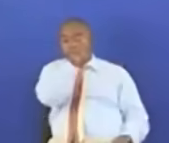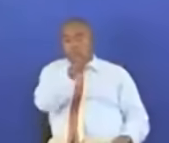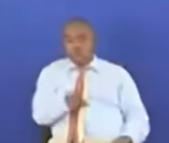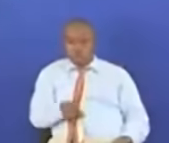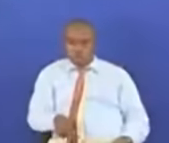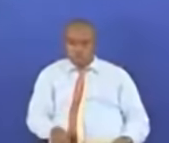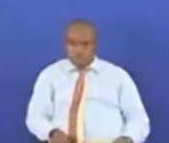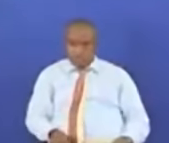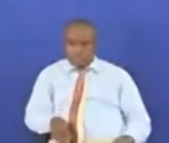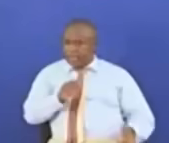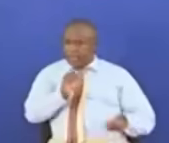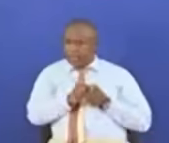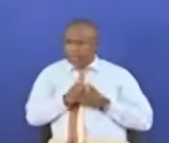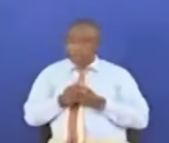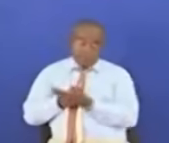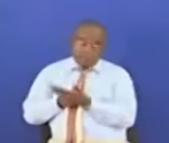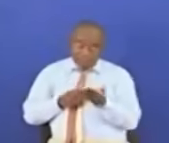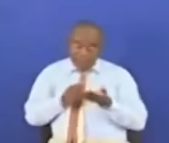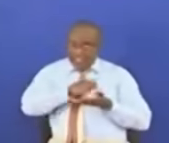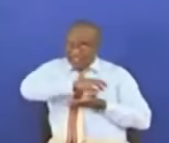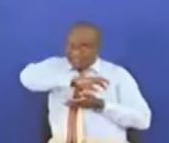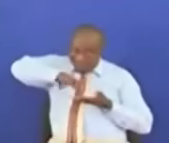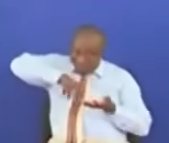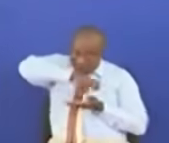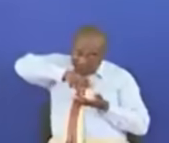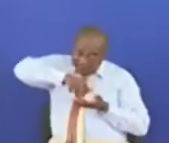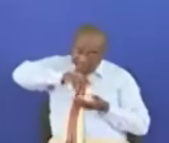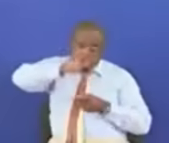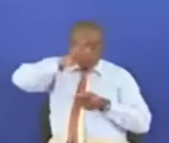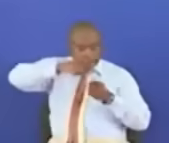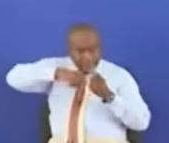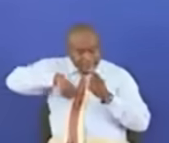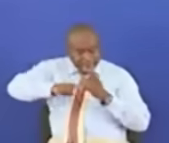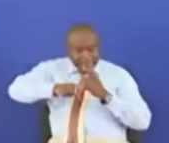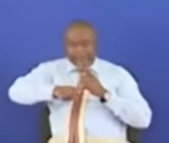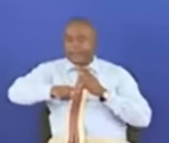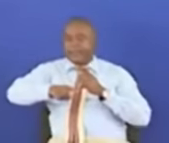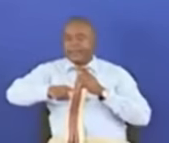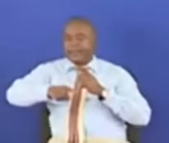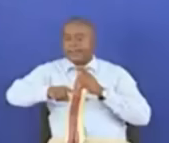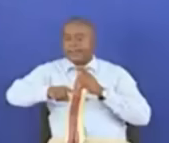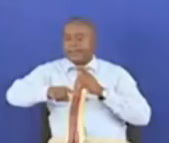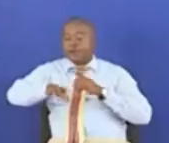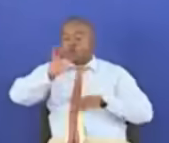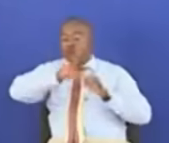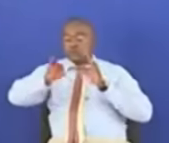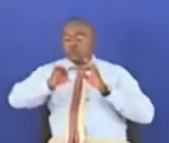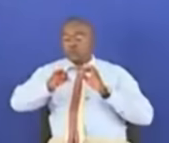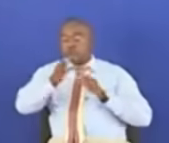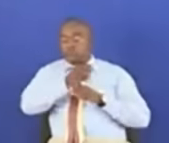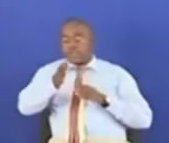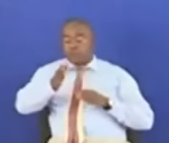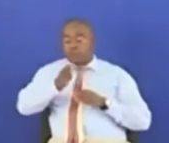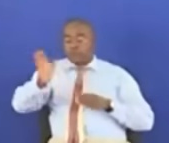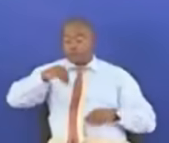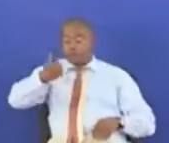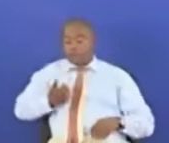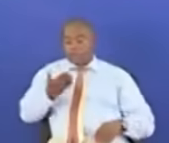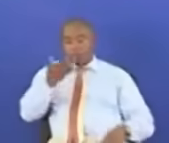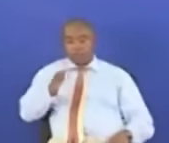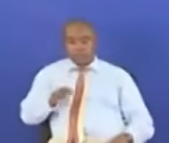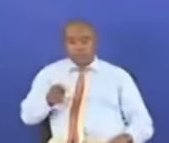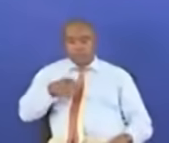hiyo masuala hayo ya violence against women in election ni muhimu yawemo. Mheshimiwa Spika, Naibu Spika, naunga